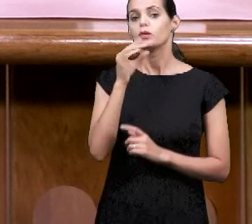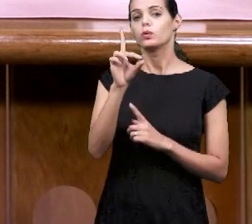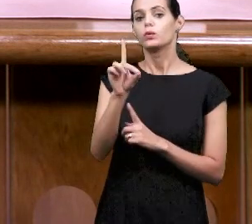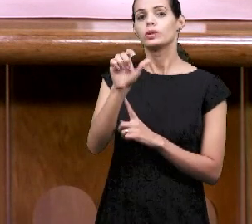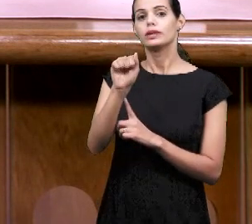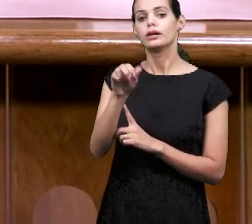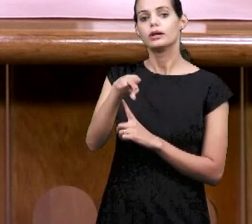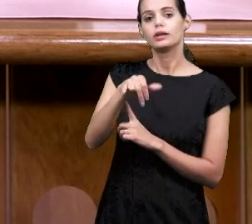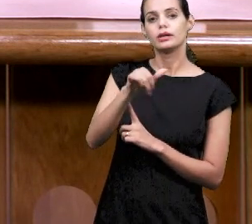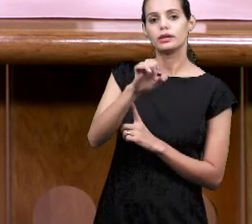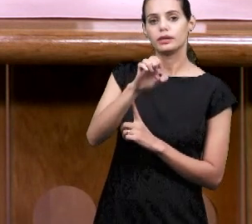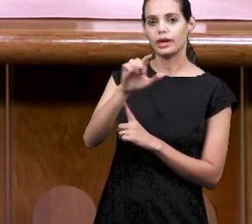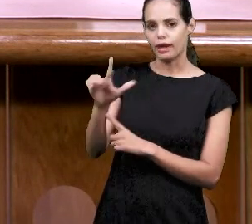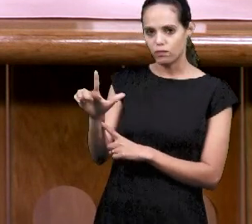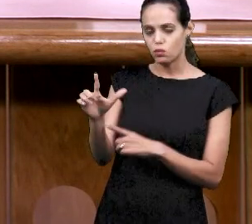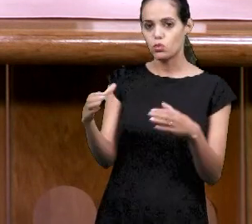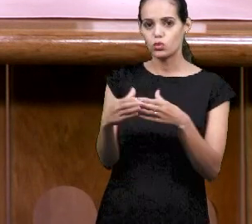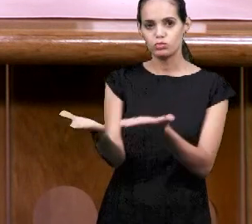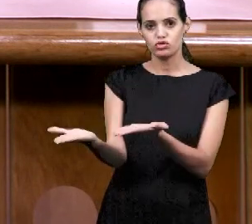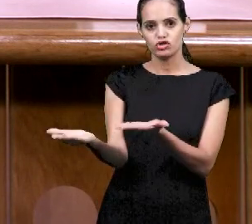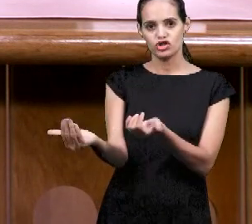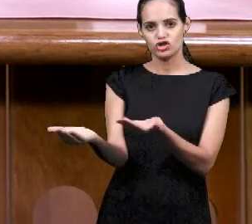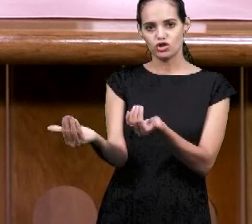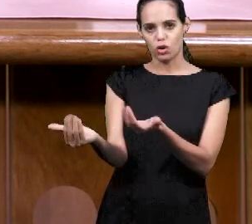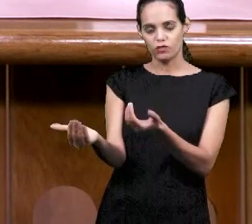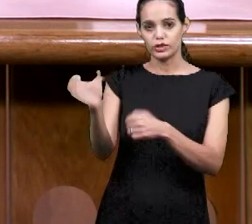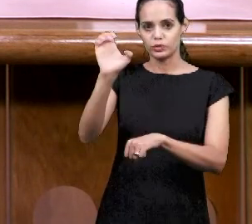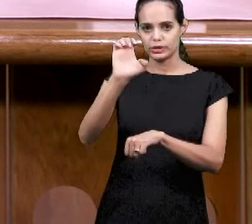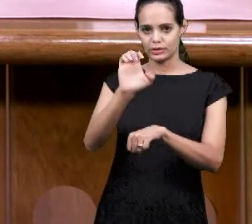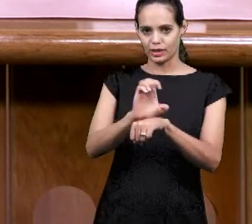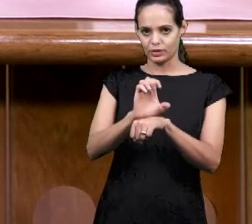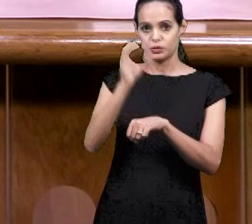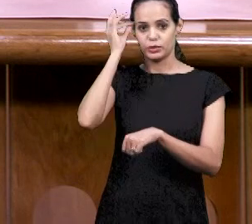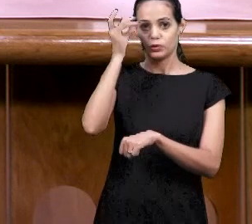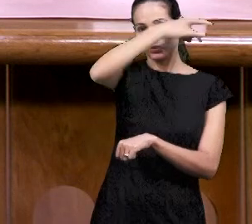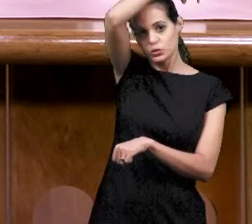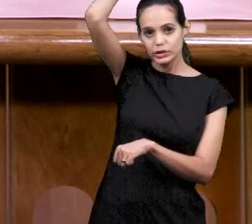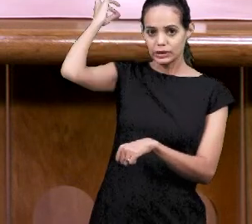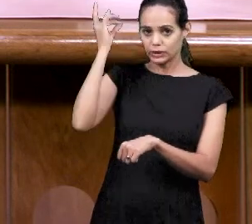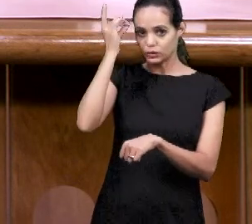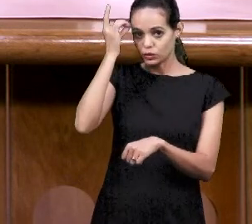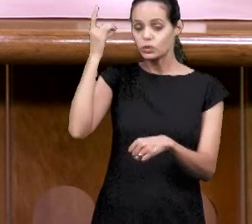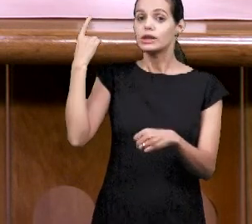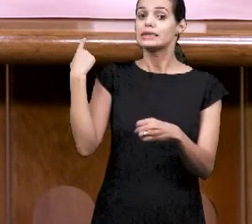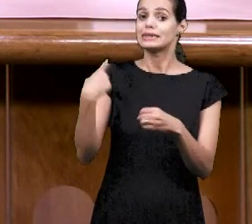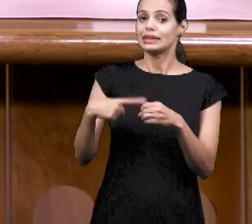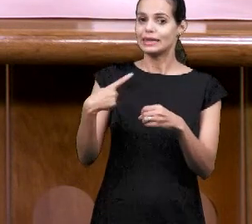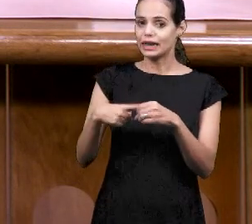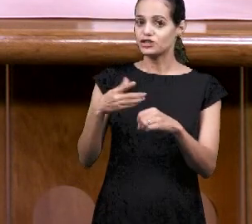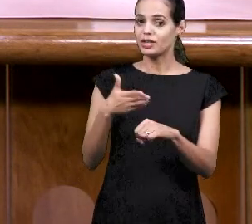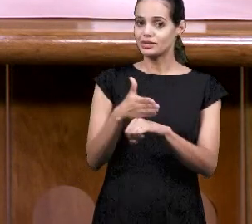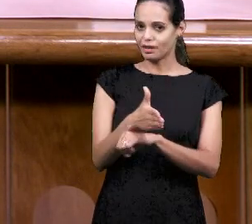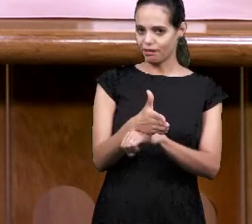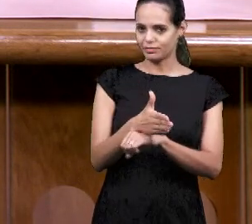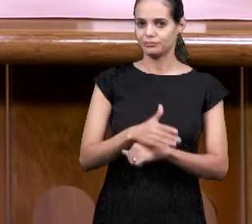Écrivez en faisant la différence entre les arguments de la religion et la révélation